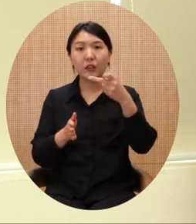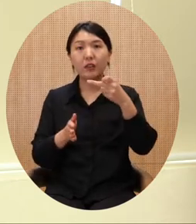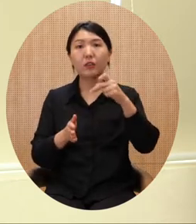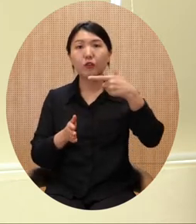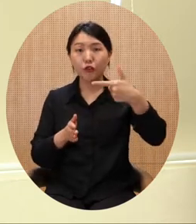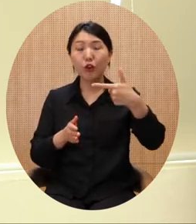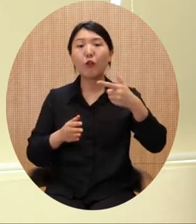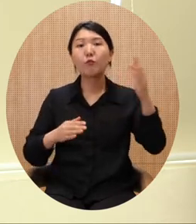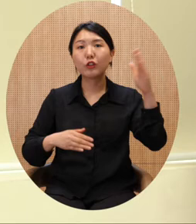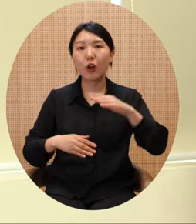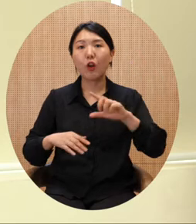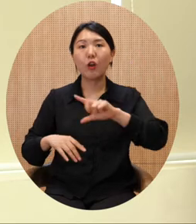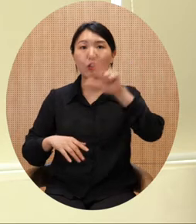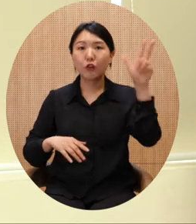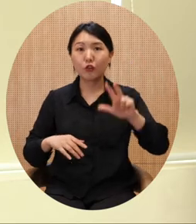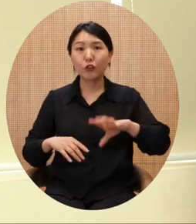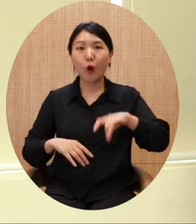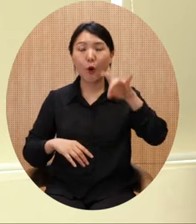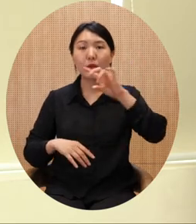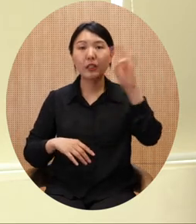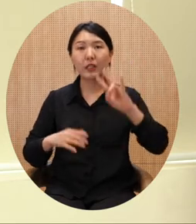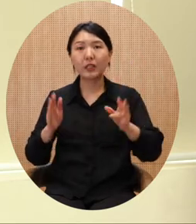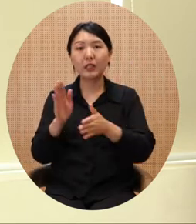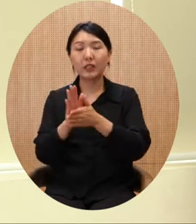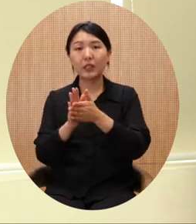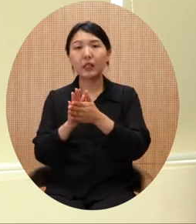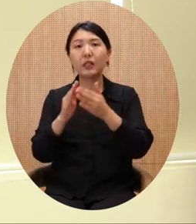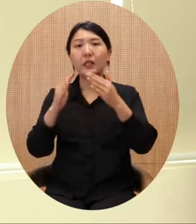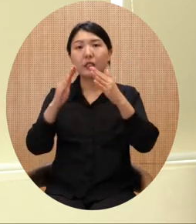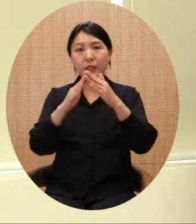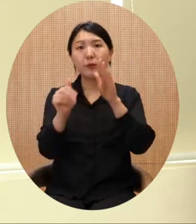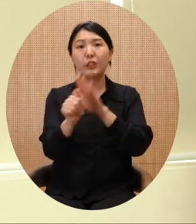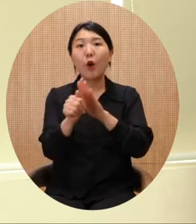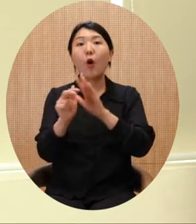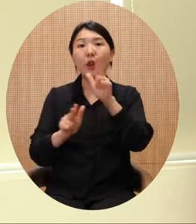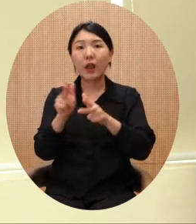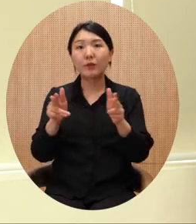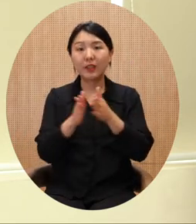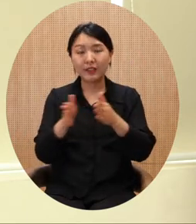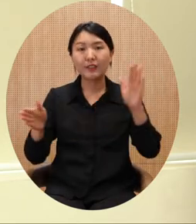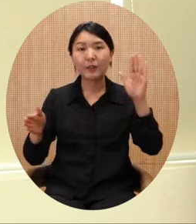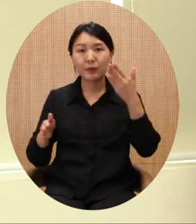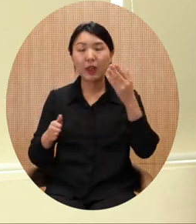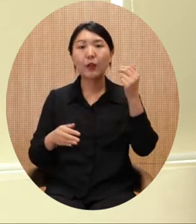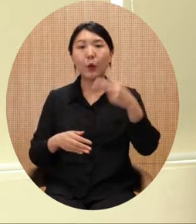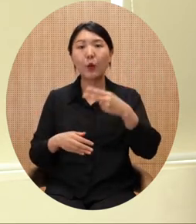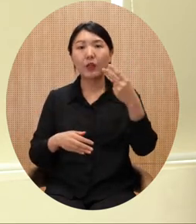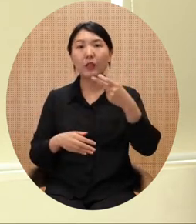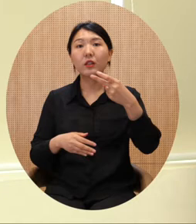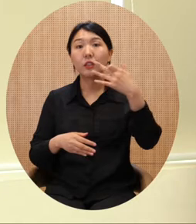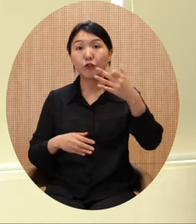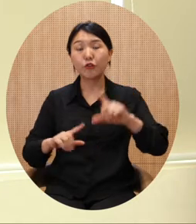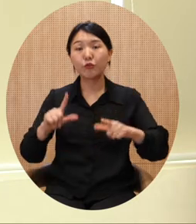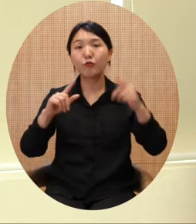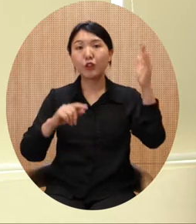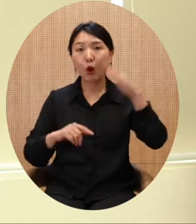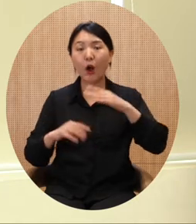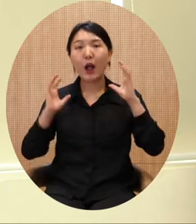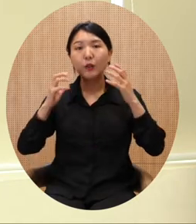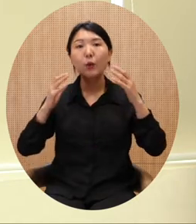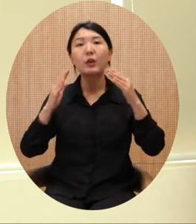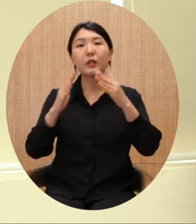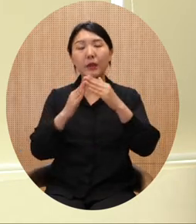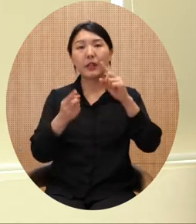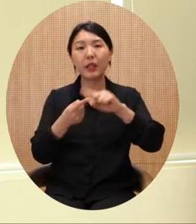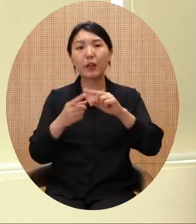2016년부터 전국 지자체 최초로 시흥형 주거비 지원 사업을 시작하였습니다. 그리고 2019년부터는